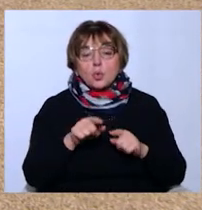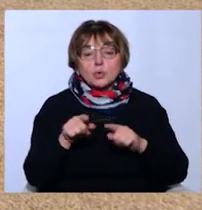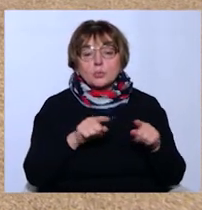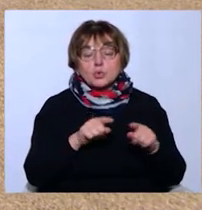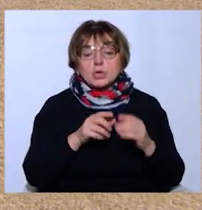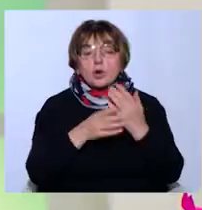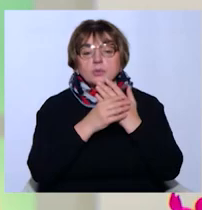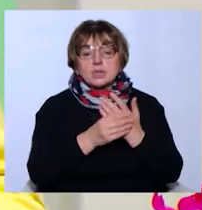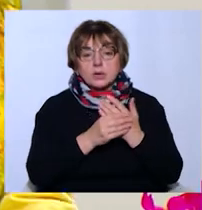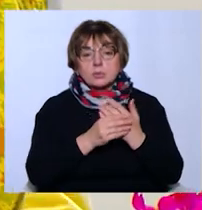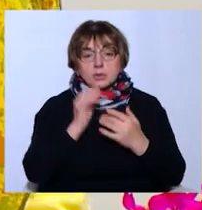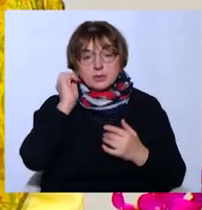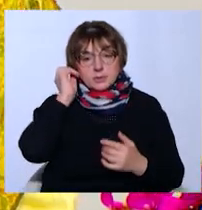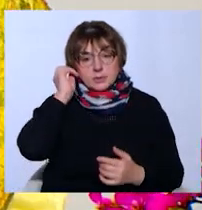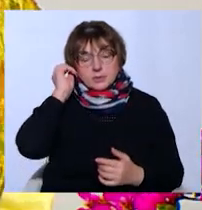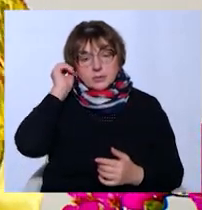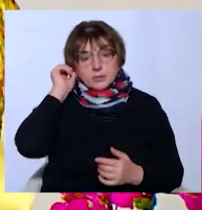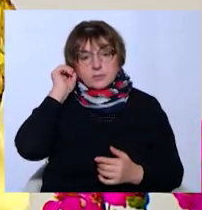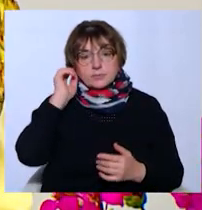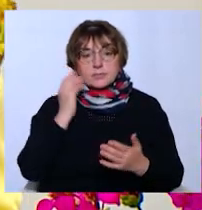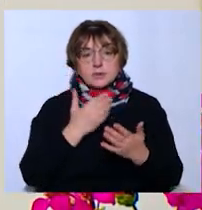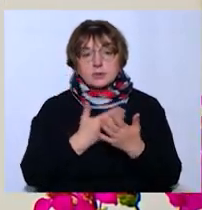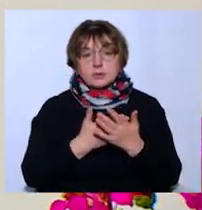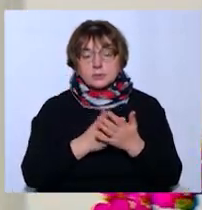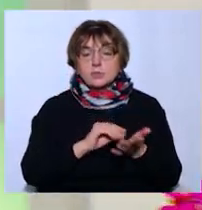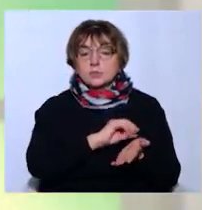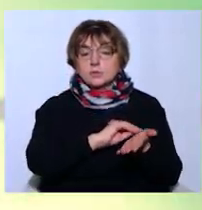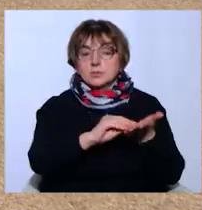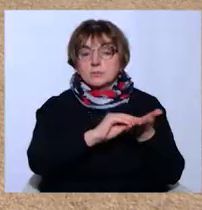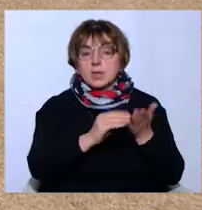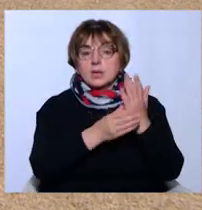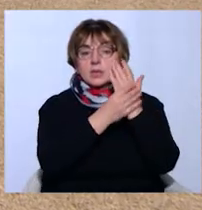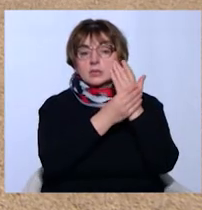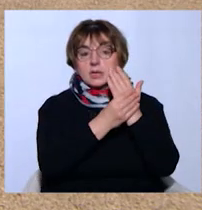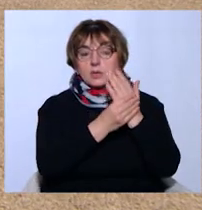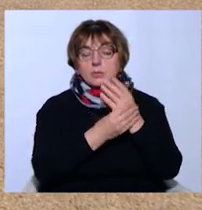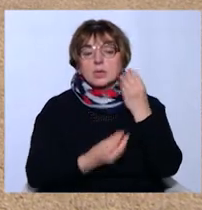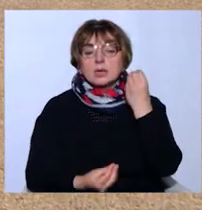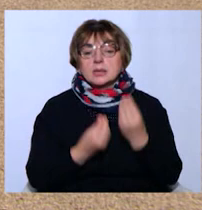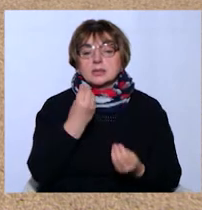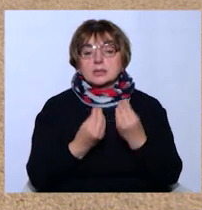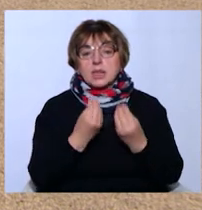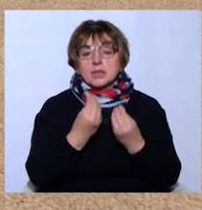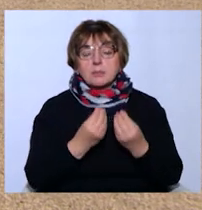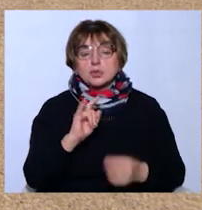მოძრაობს სხეული. ნახეთ, თუ ჯერ დავწეროთ სხეული სათამაშო მანქანა.